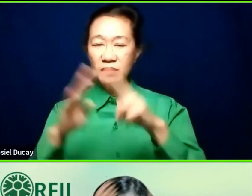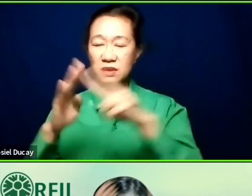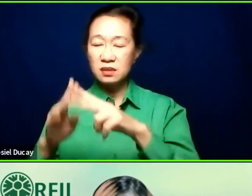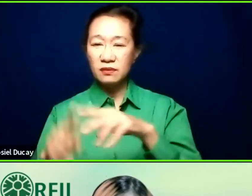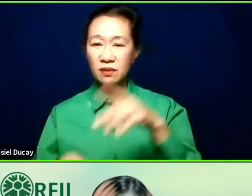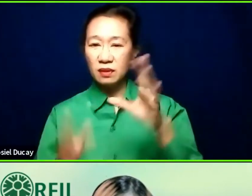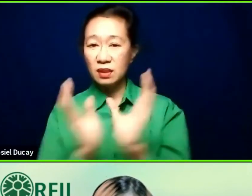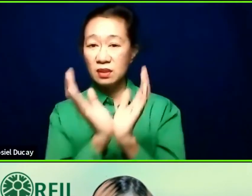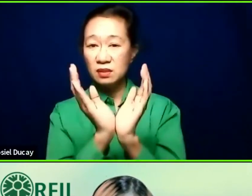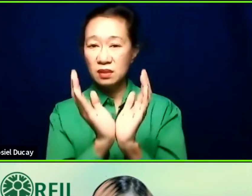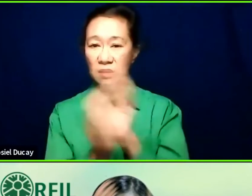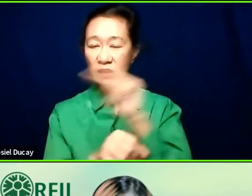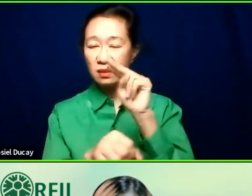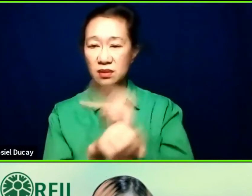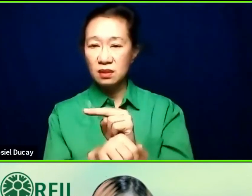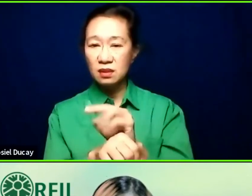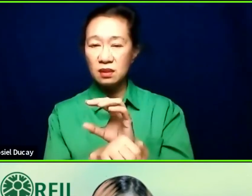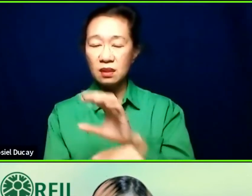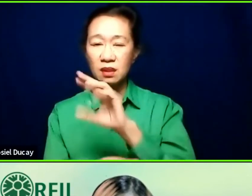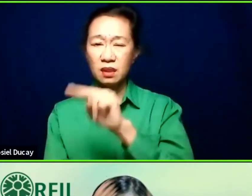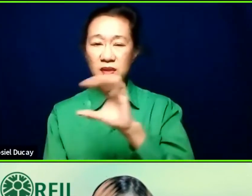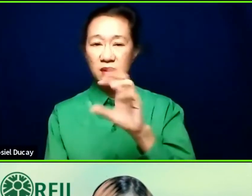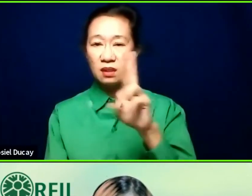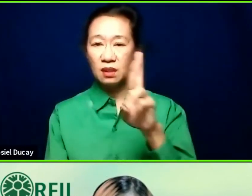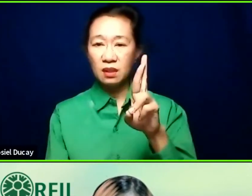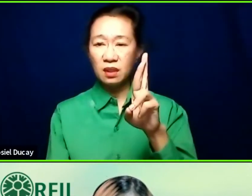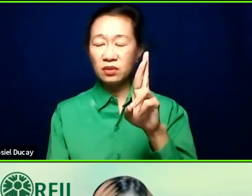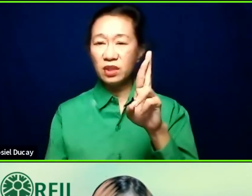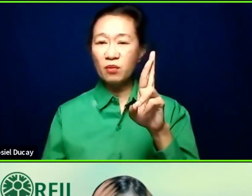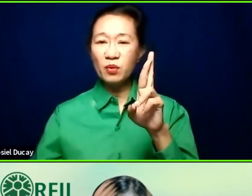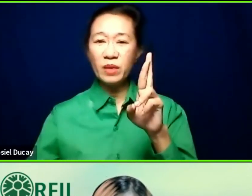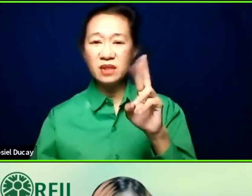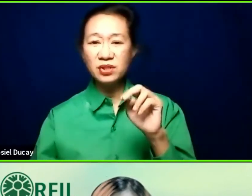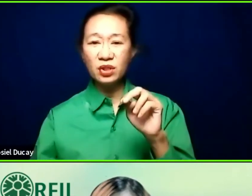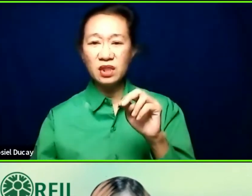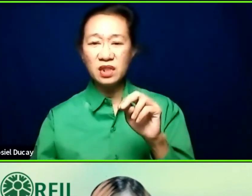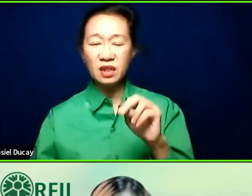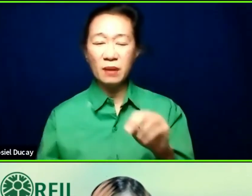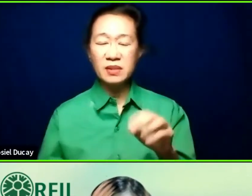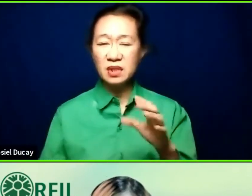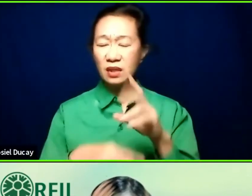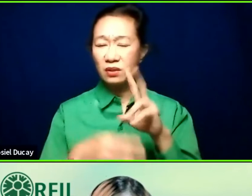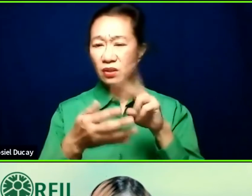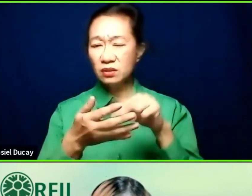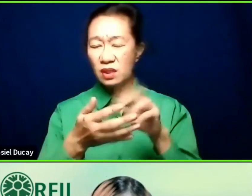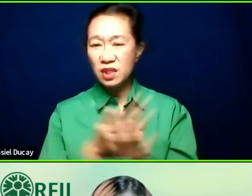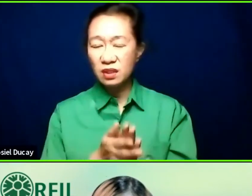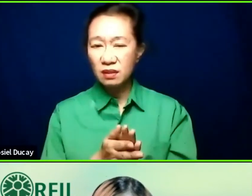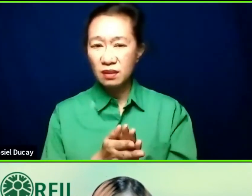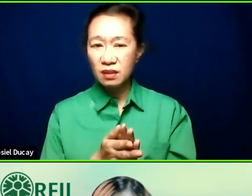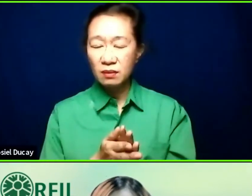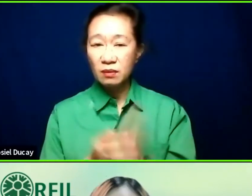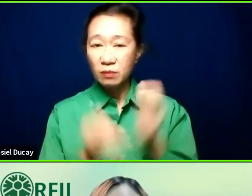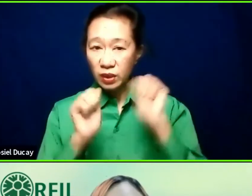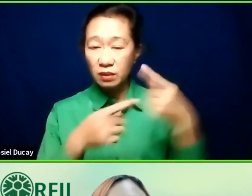DSWD, no, National Capital Region. So pwede nyong tingnan, no, pero maganda na bisitahin nyo muna